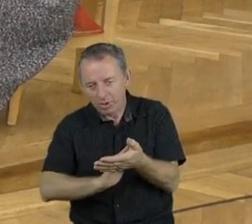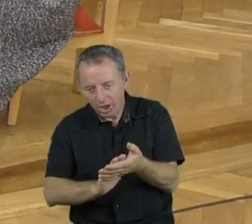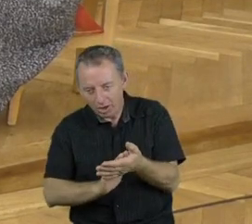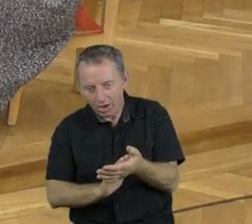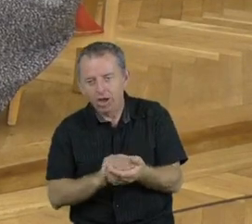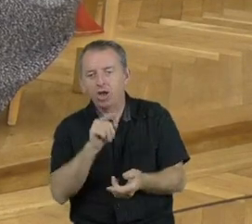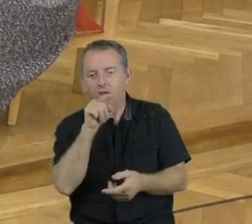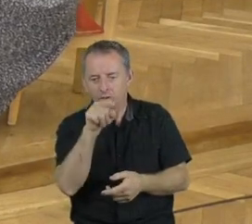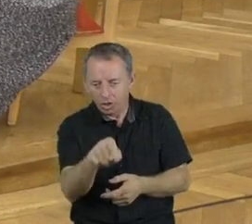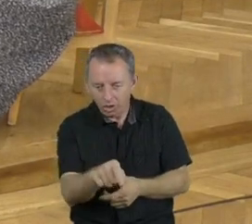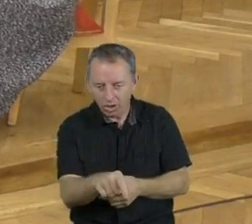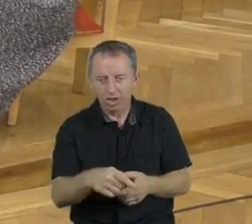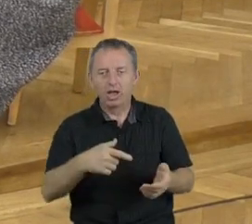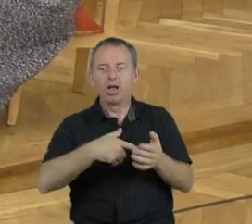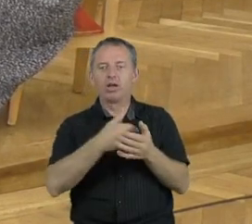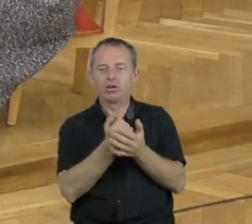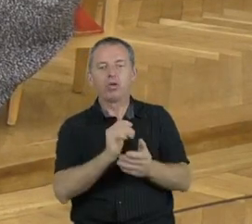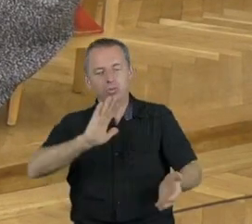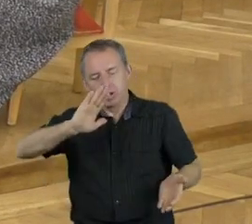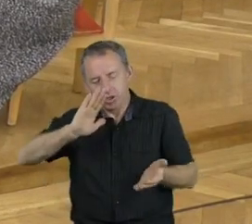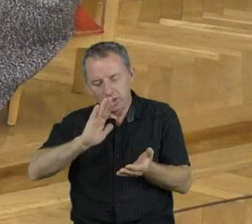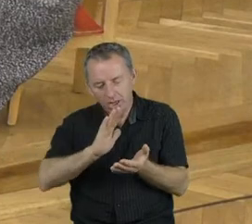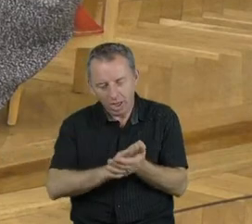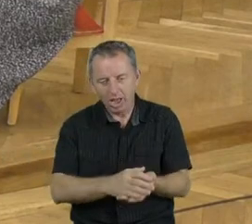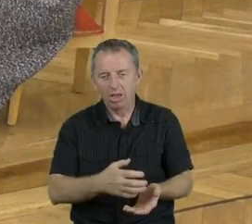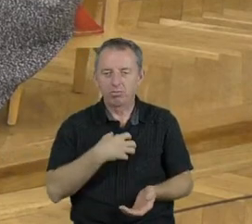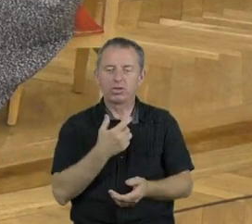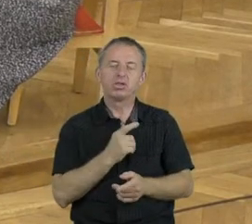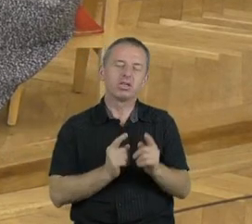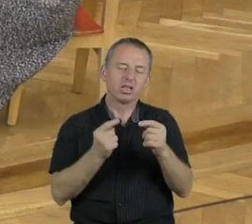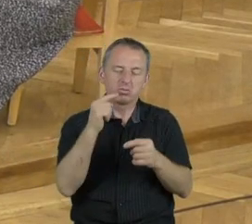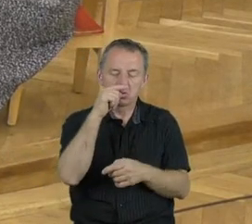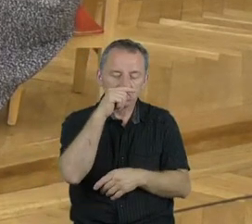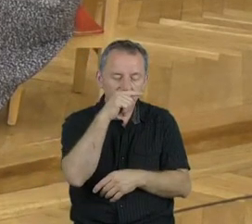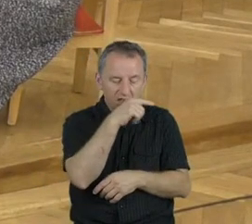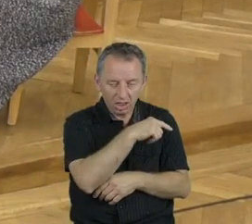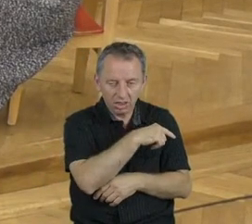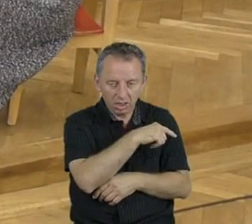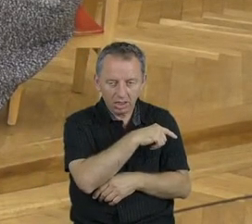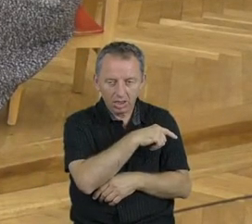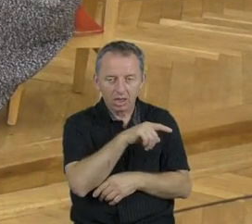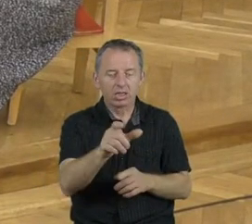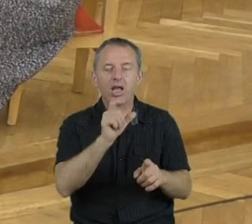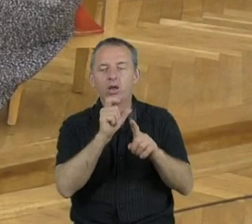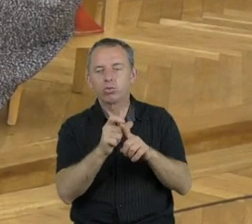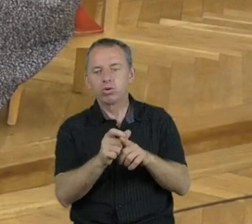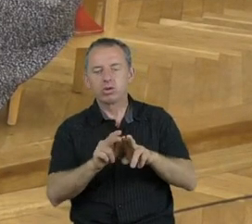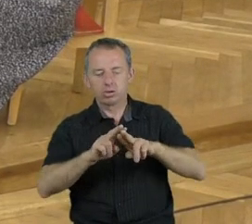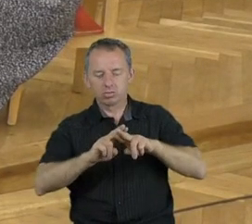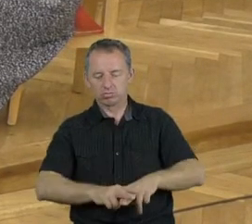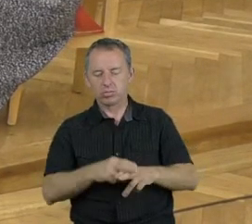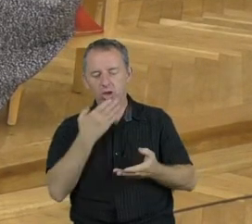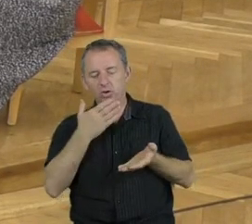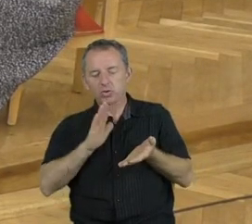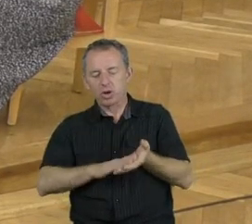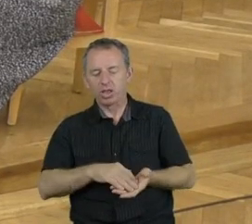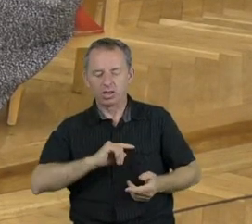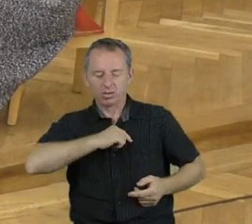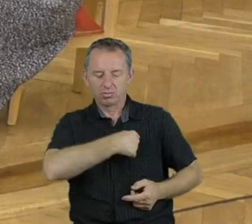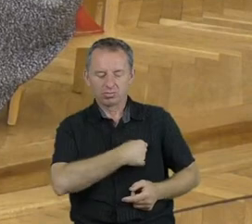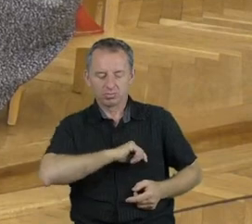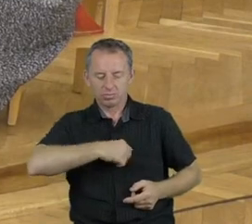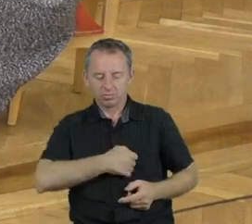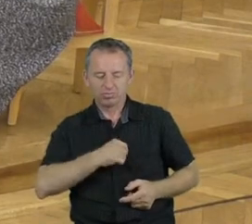to kogoś już to mniej boli. Ale niestety, takie słowa zostawiają ślady w innych